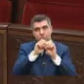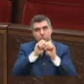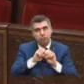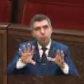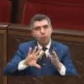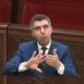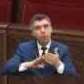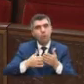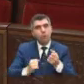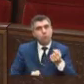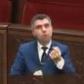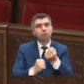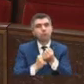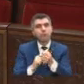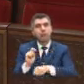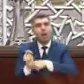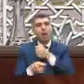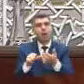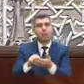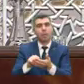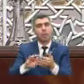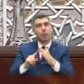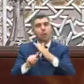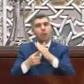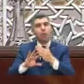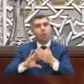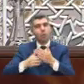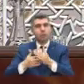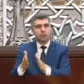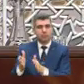لصالح المواطنين في العالم القروي. شكرا السيد الوزير.